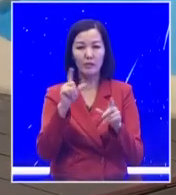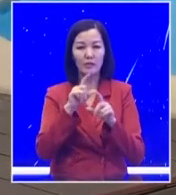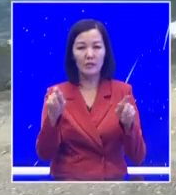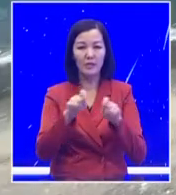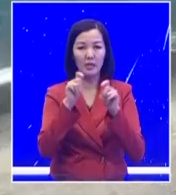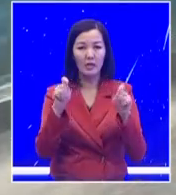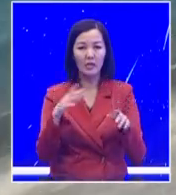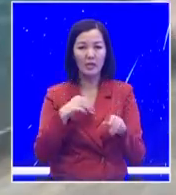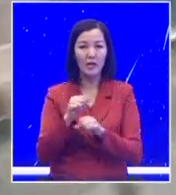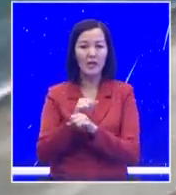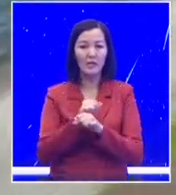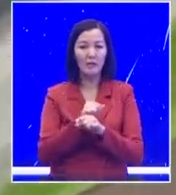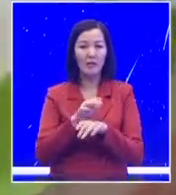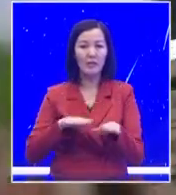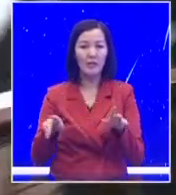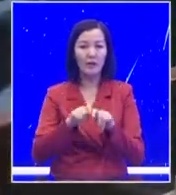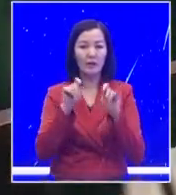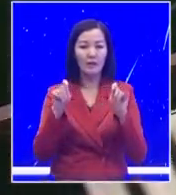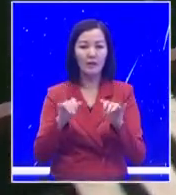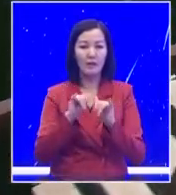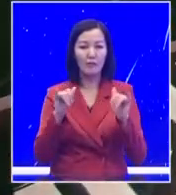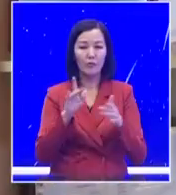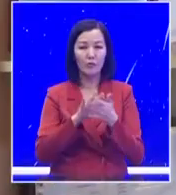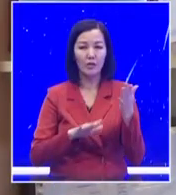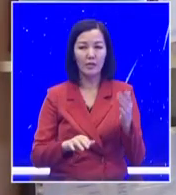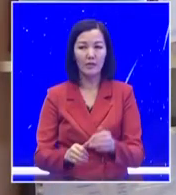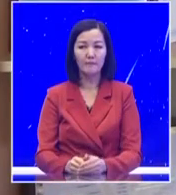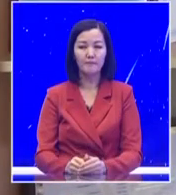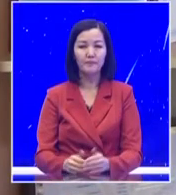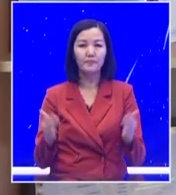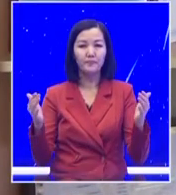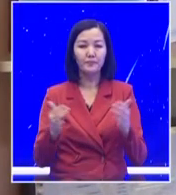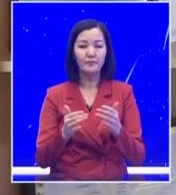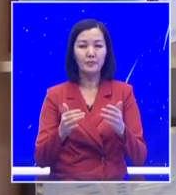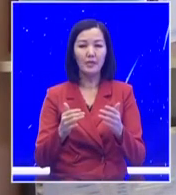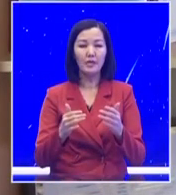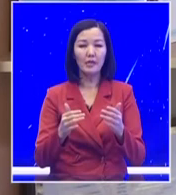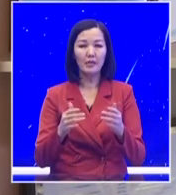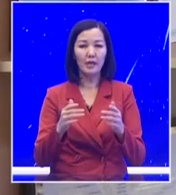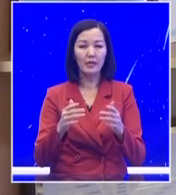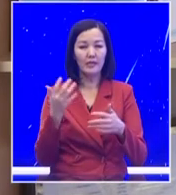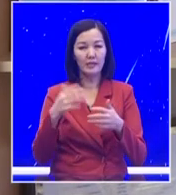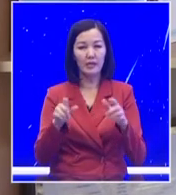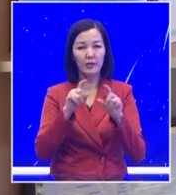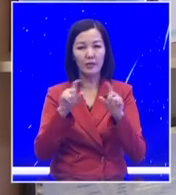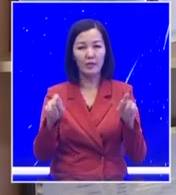ашылды. Демалыс аймағын дамыту жұмыстары биыл да жалғасады. Шағын орта 15 нысанды іске қосу